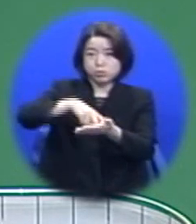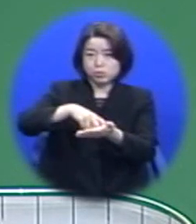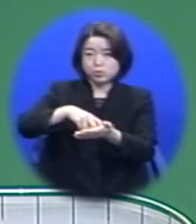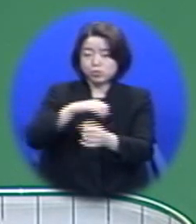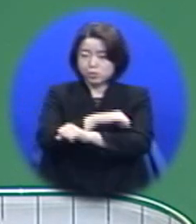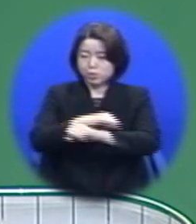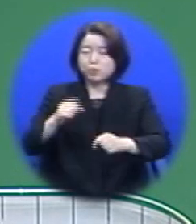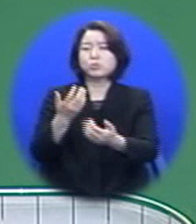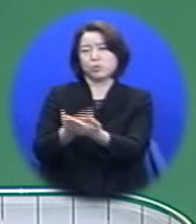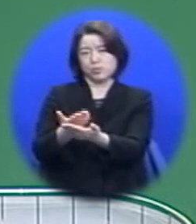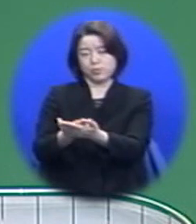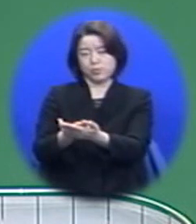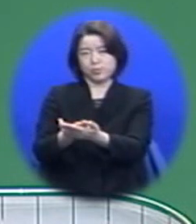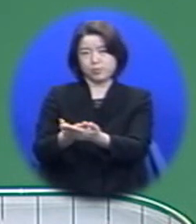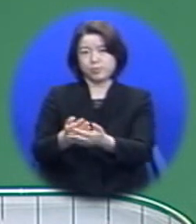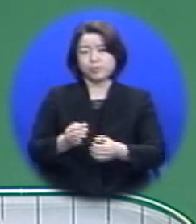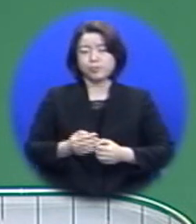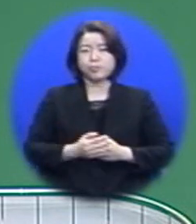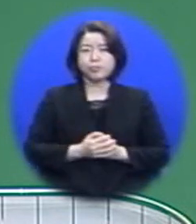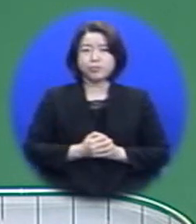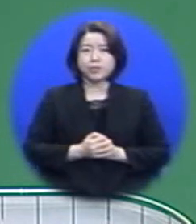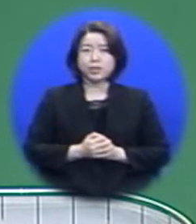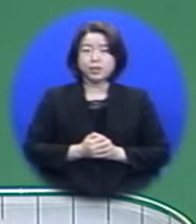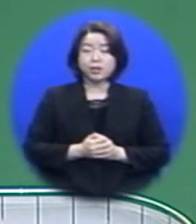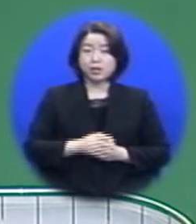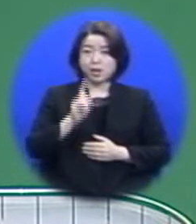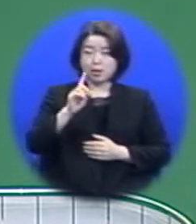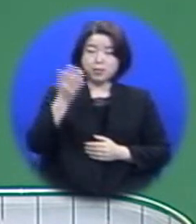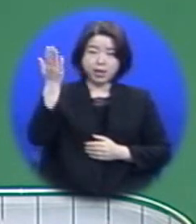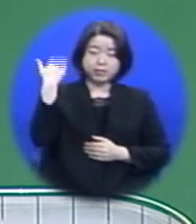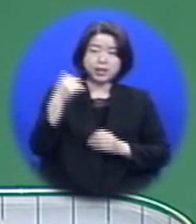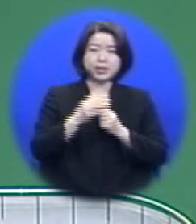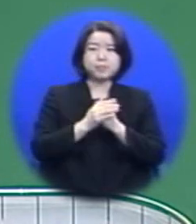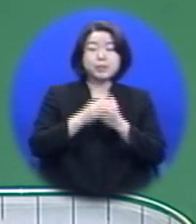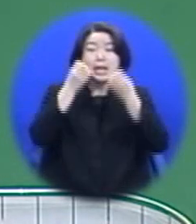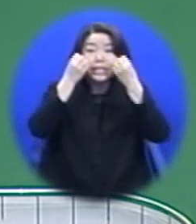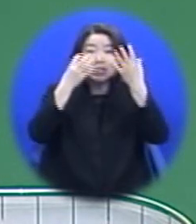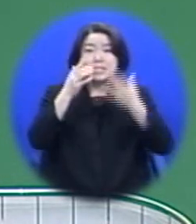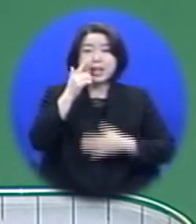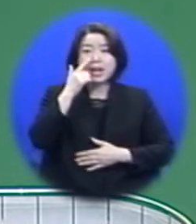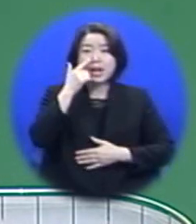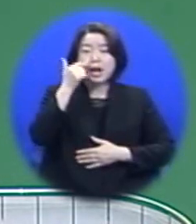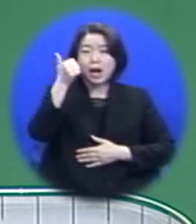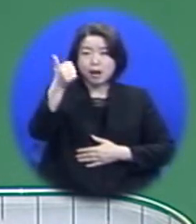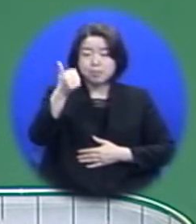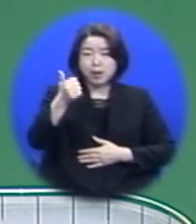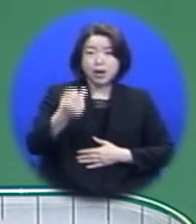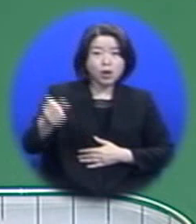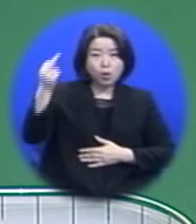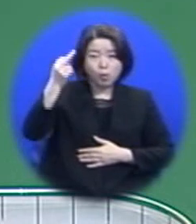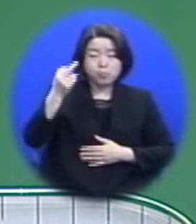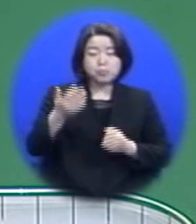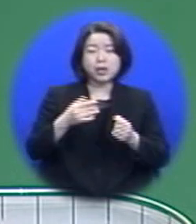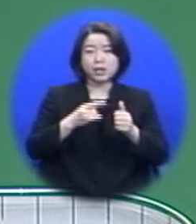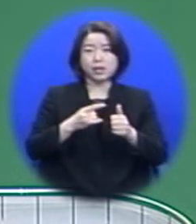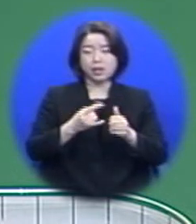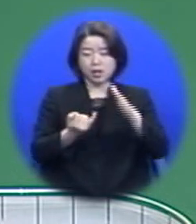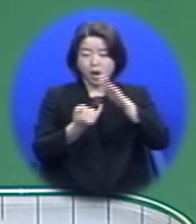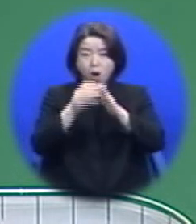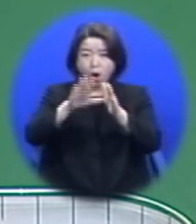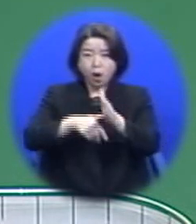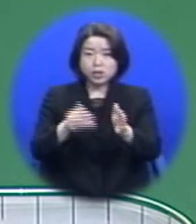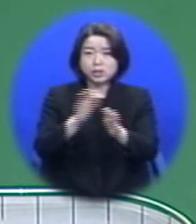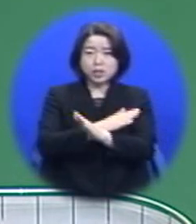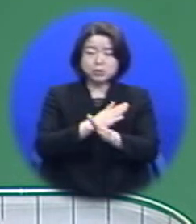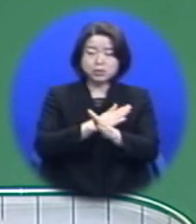용서를 구했어 한번은의 아버지와의 오빠에게 어려서부터 성폭행을 당했던